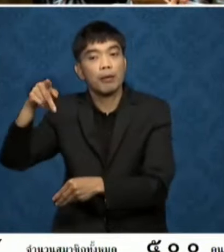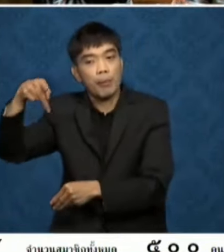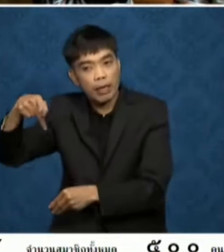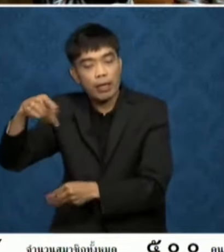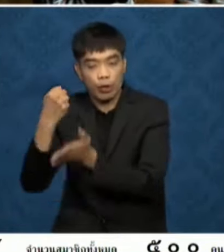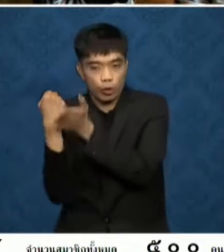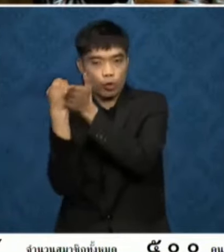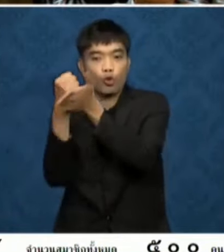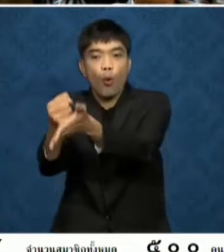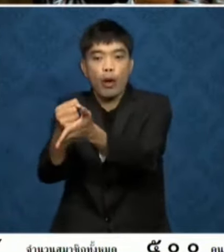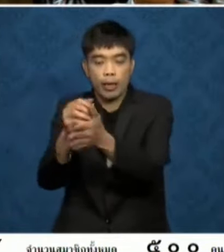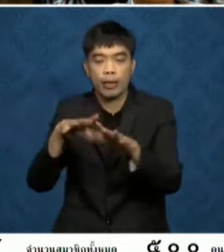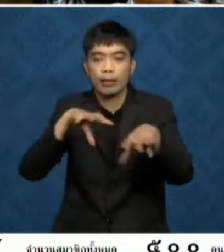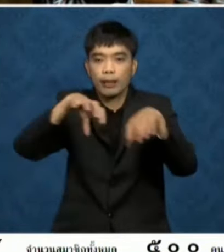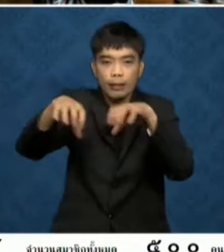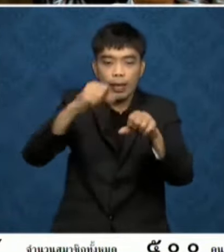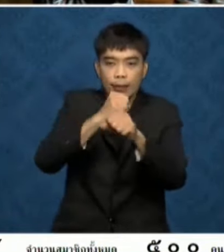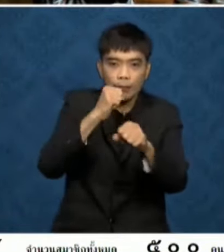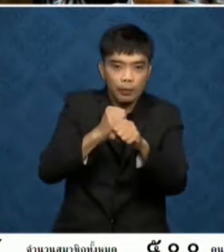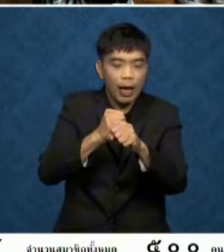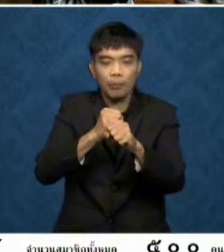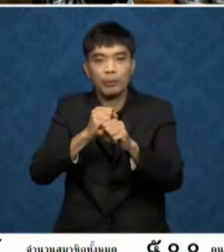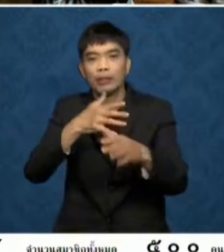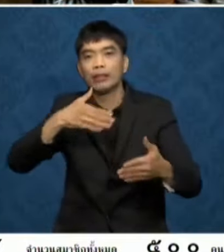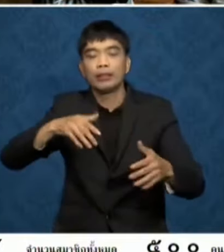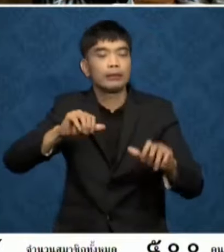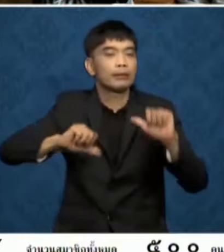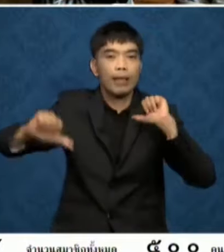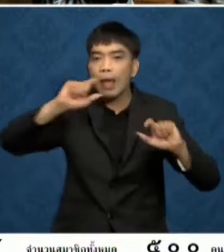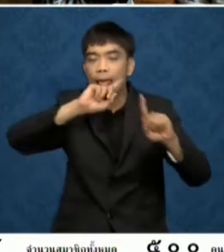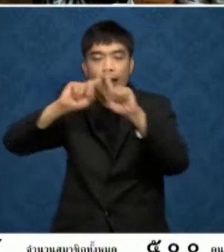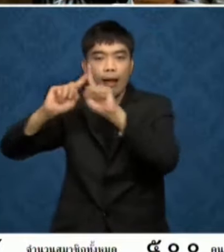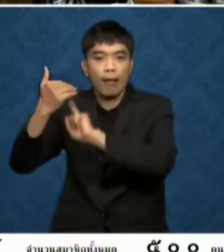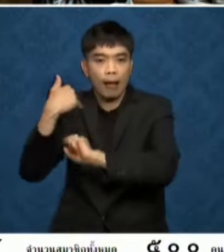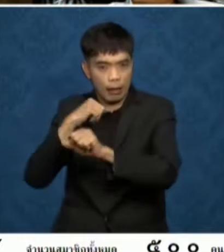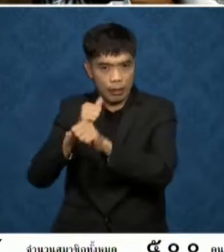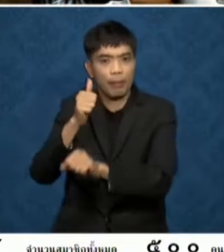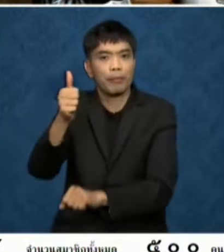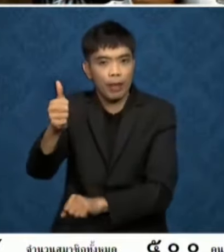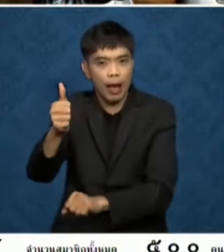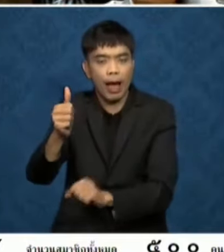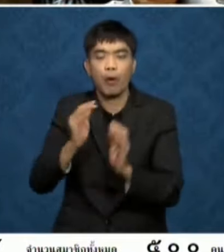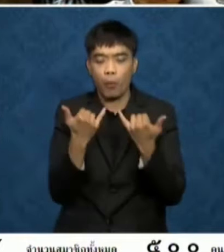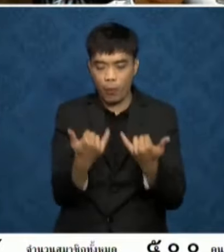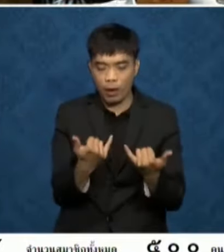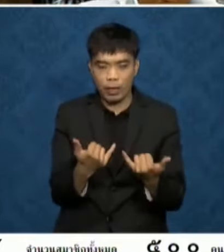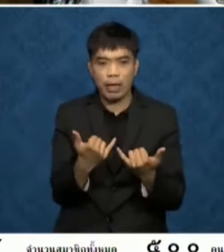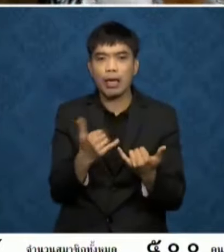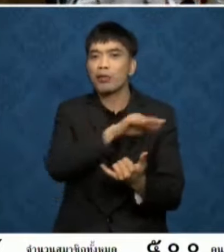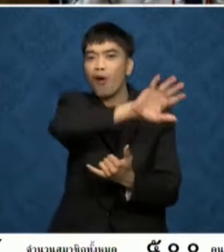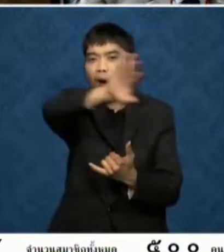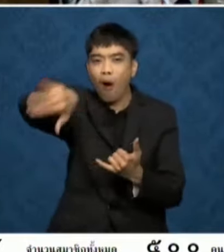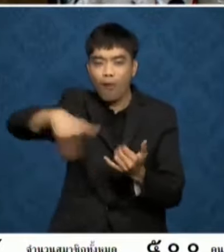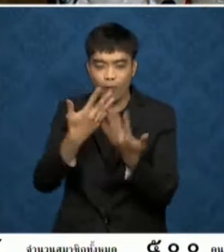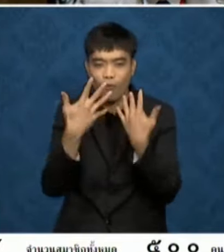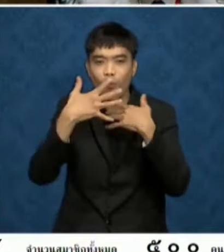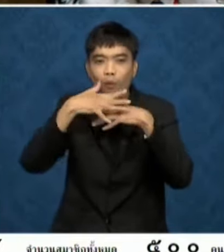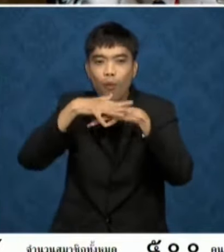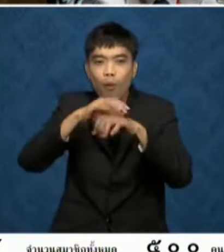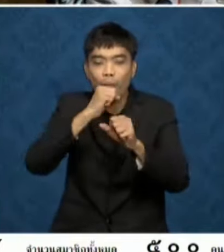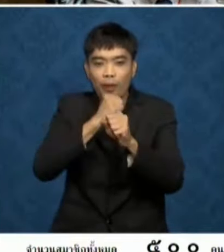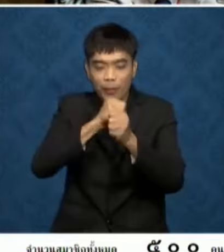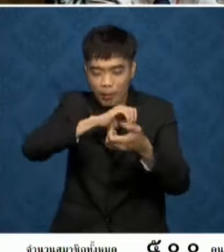ที่ท่านทำเป็นพวกพาวิเลียนจัดโรดโชว์ต่างๆได้อย่างดีอยู่แล้วนะครับก็ขอบคุณทุกท่านจริงๆนะครับในวันนี้เราทำงานร่วมกันนะครับเพื่อประโยชน์สูงสุด